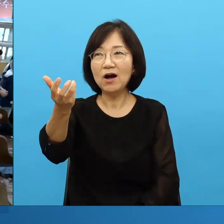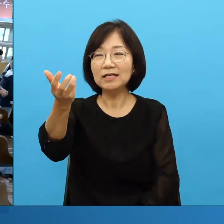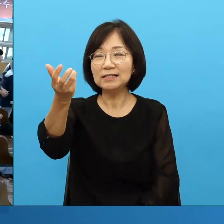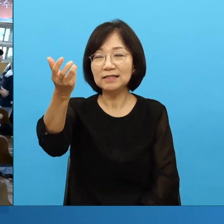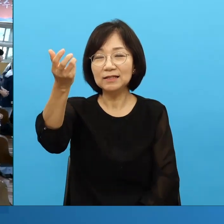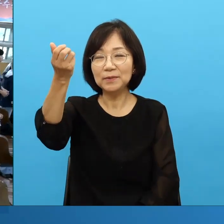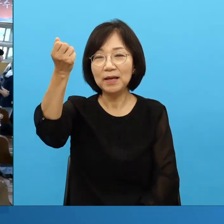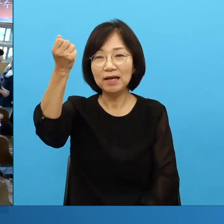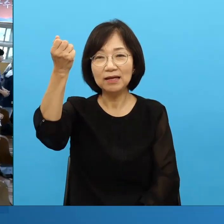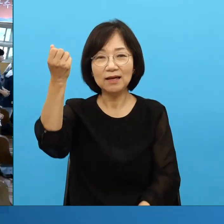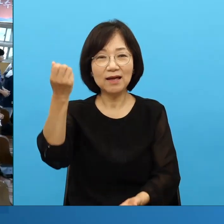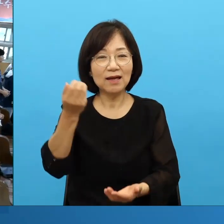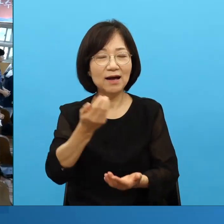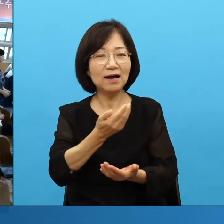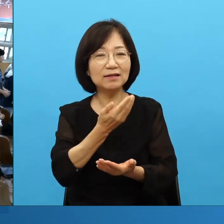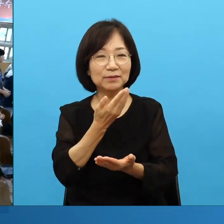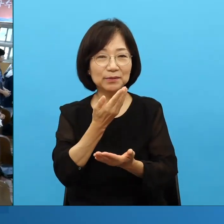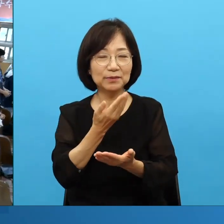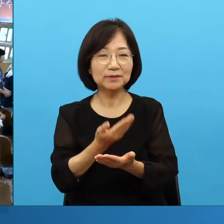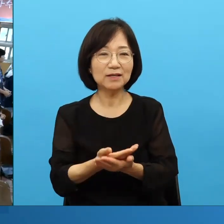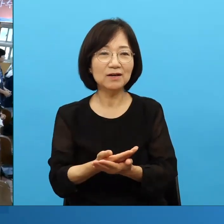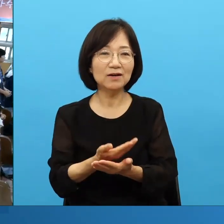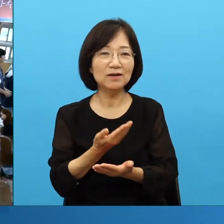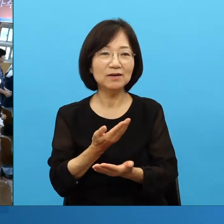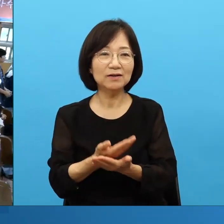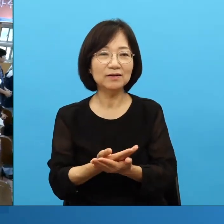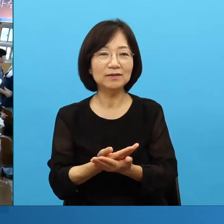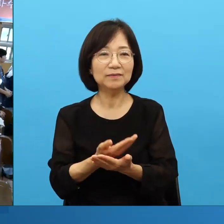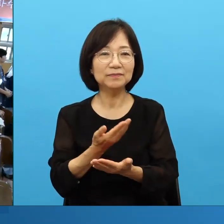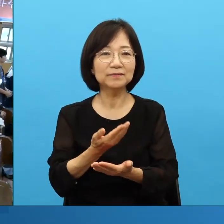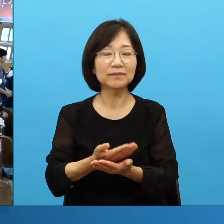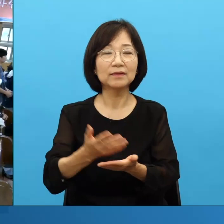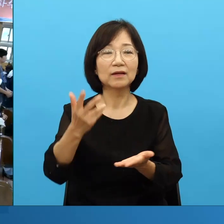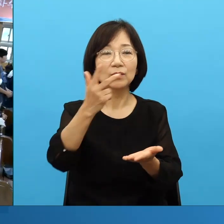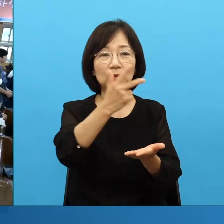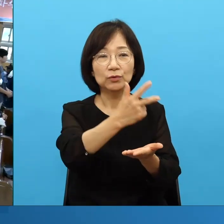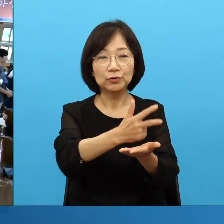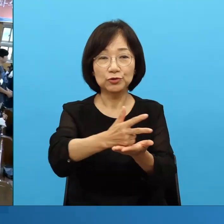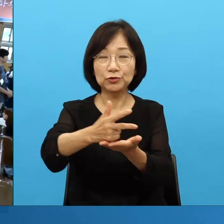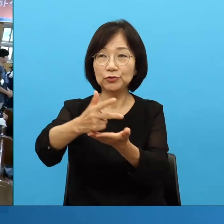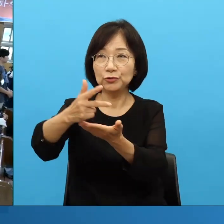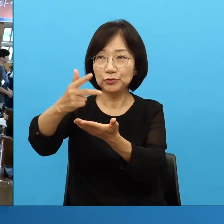하나님 것이 되게 하소서.